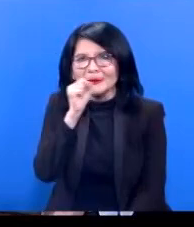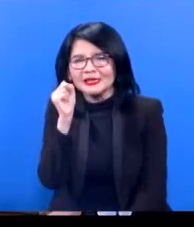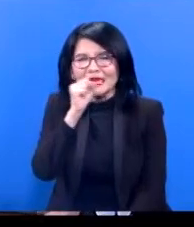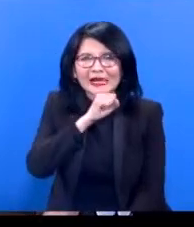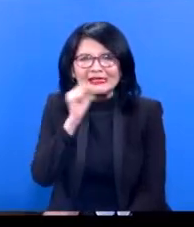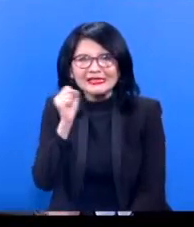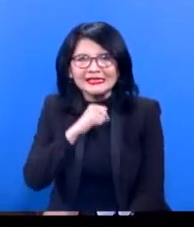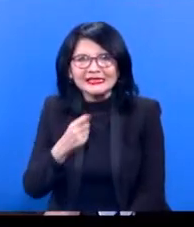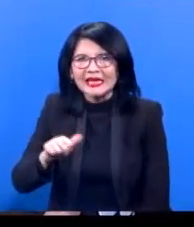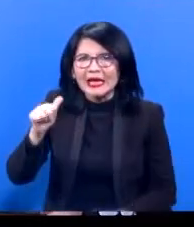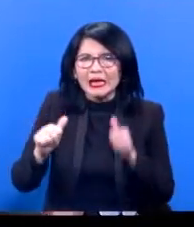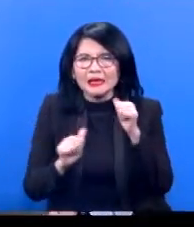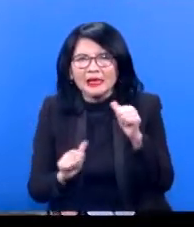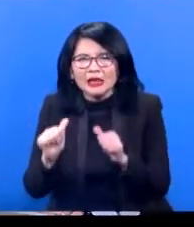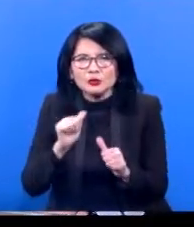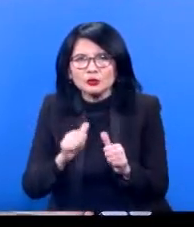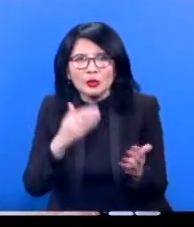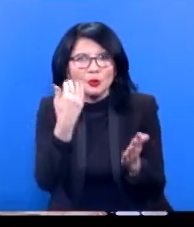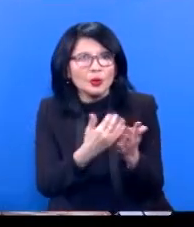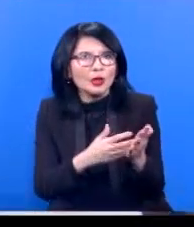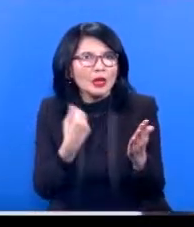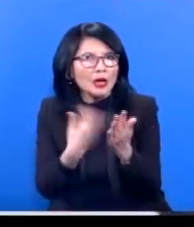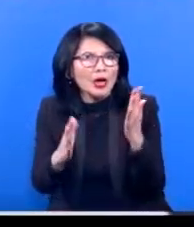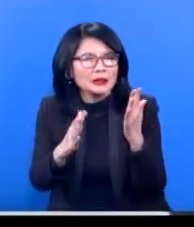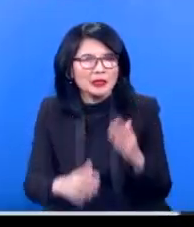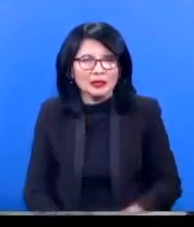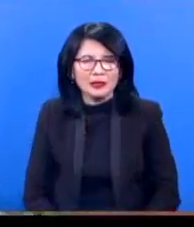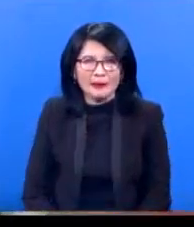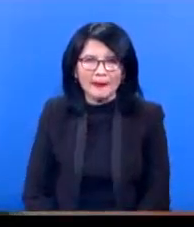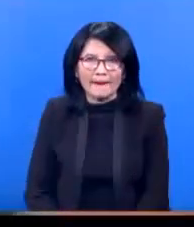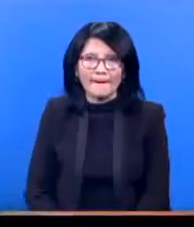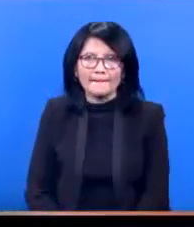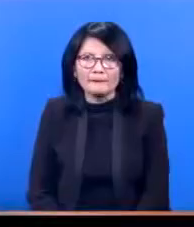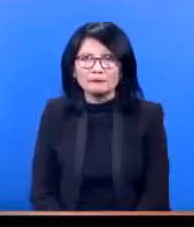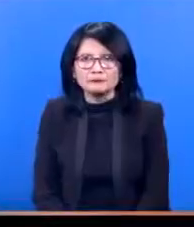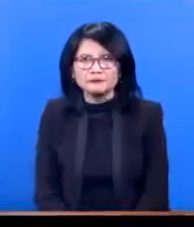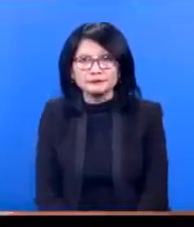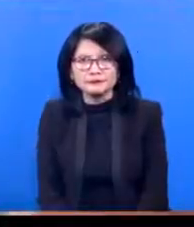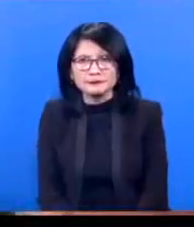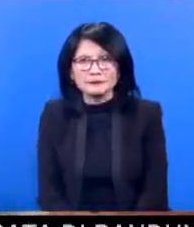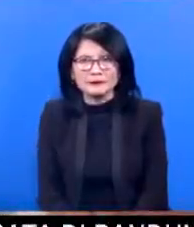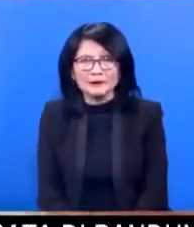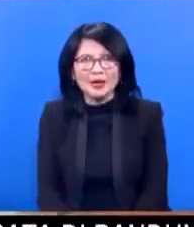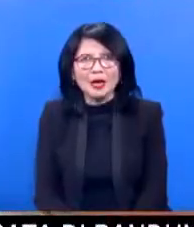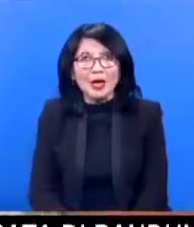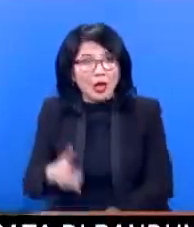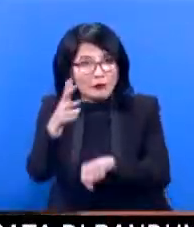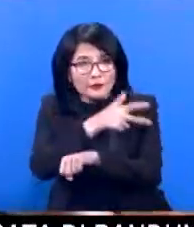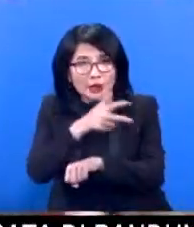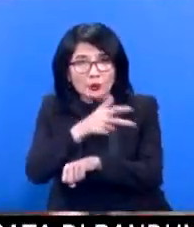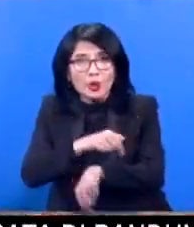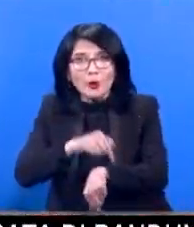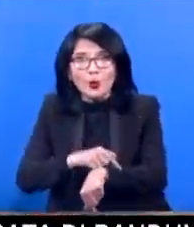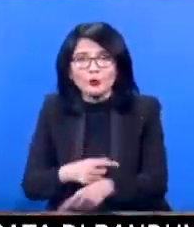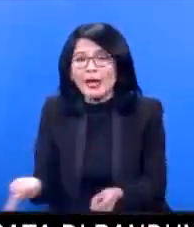mengabaikan protokol kesehatan Hai guys balik oke video ini merekam momen